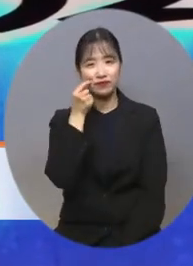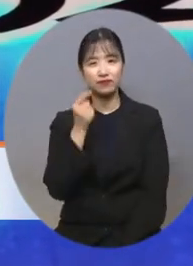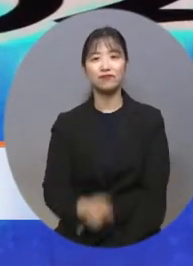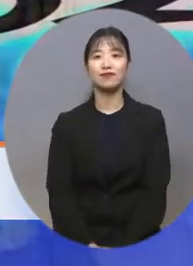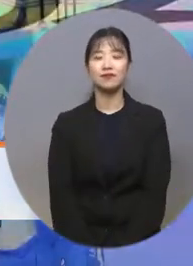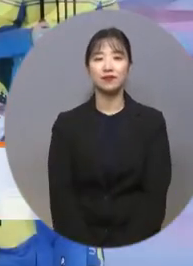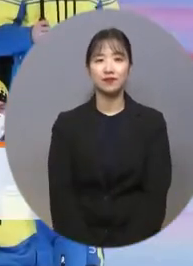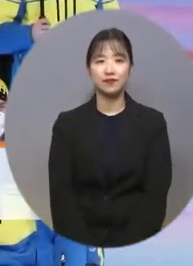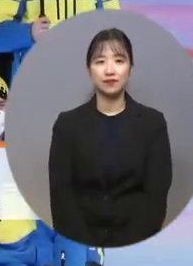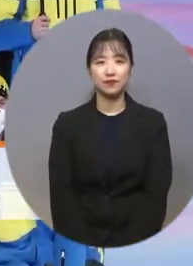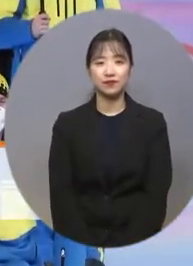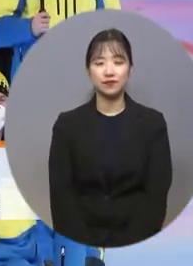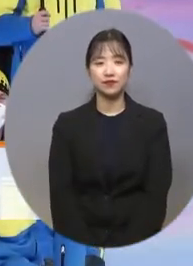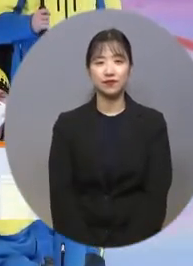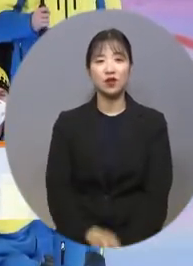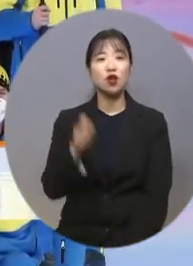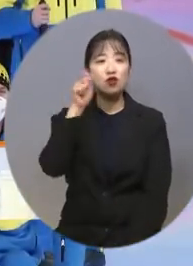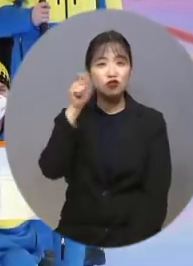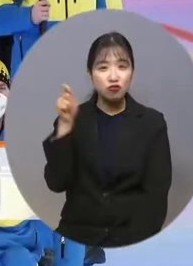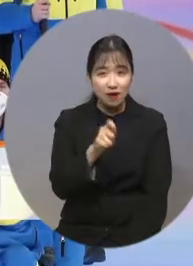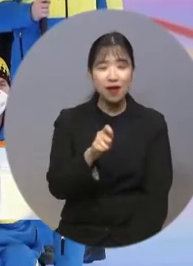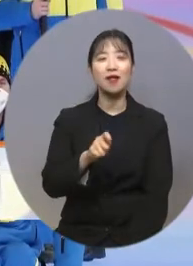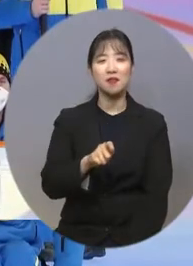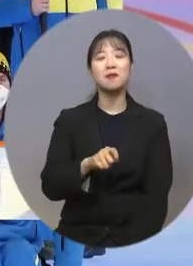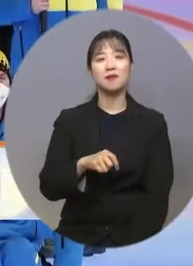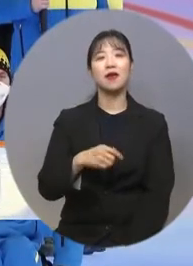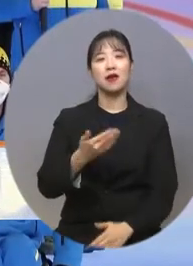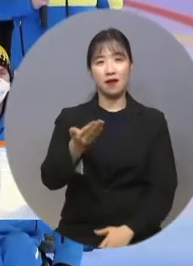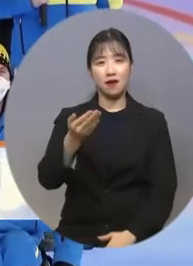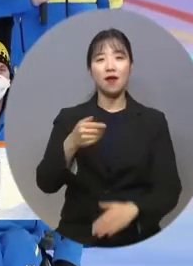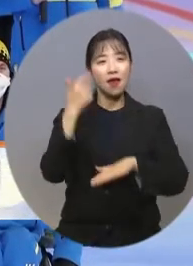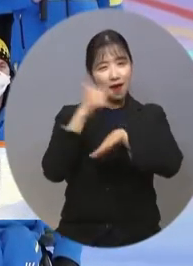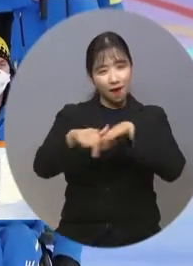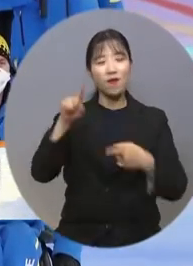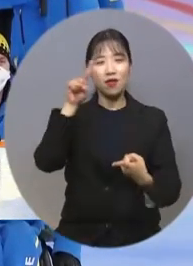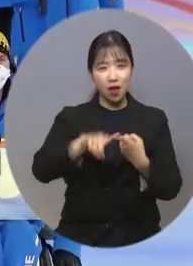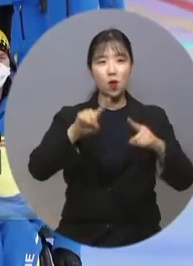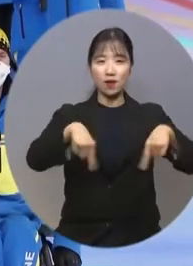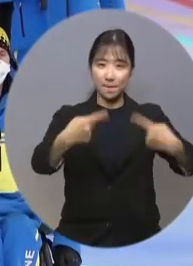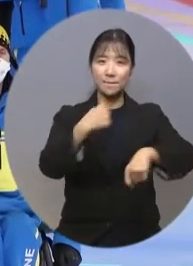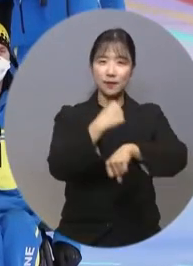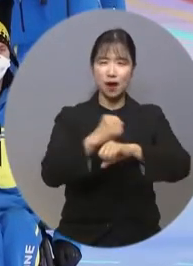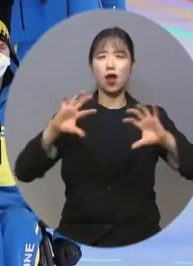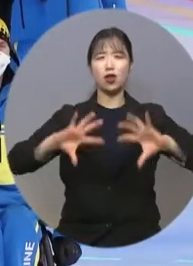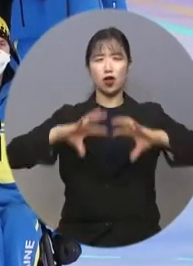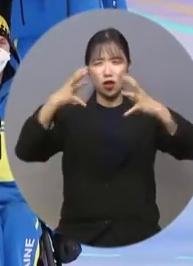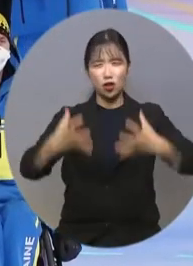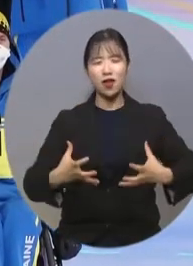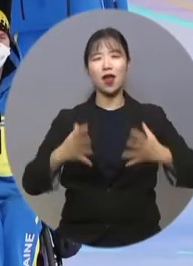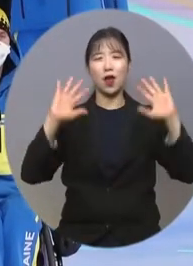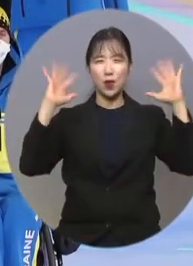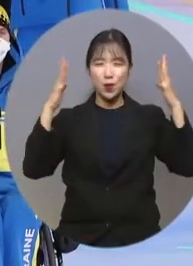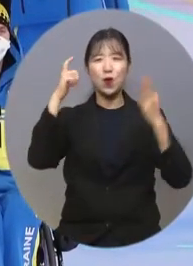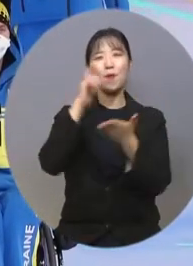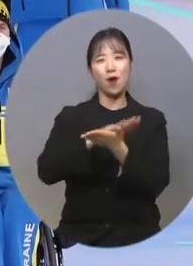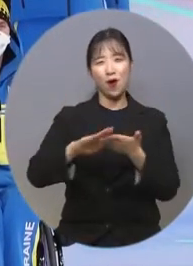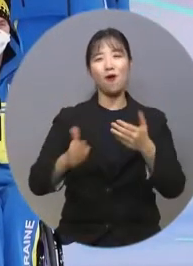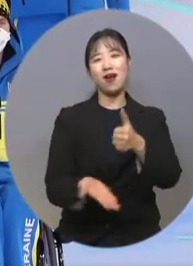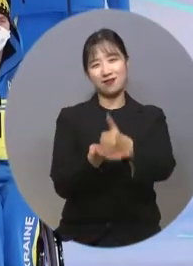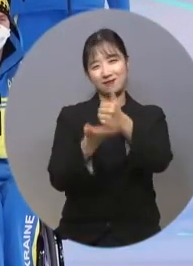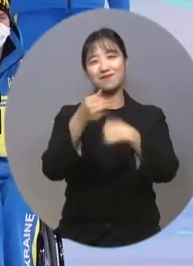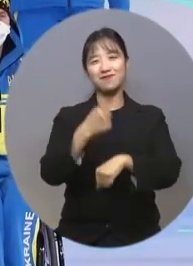됐습니다. 우크라이나는 예정대로 패럴림픽에 참가해 전 세계에서 쏟아진 평화의 응원을 받았습니다.